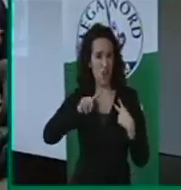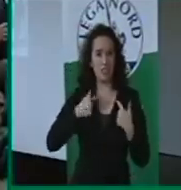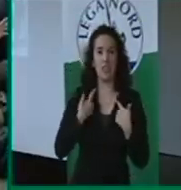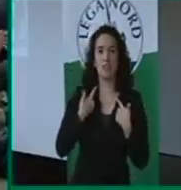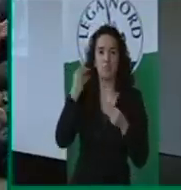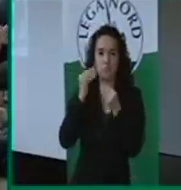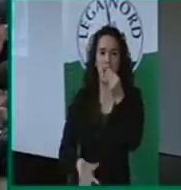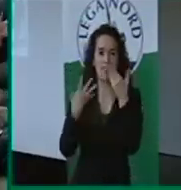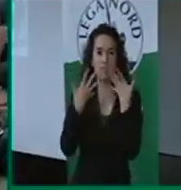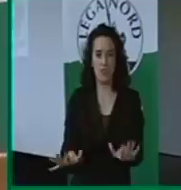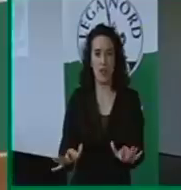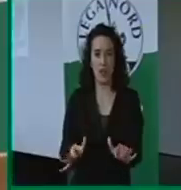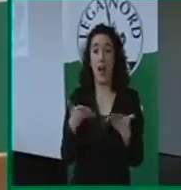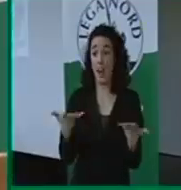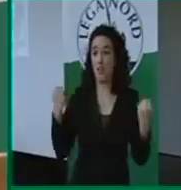adesso